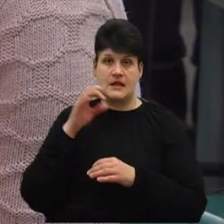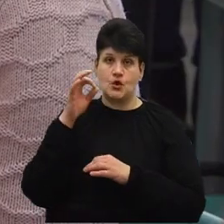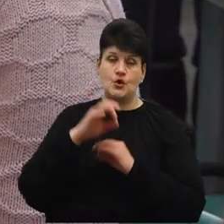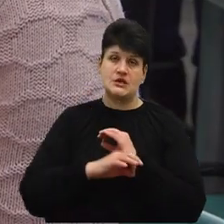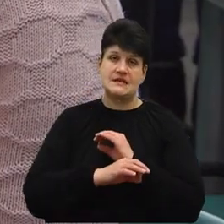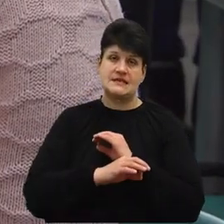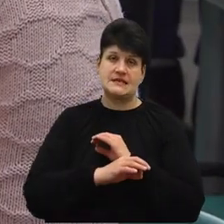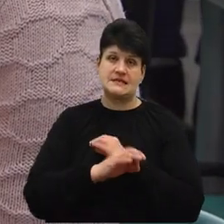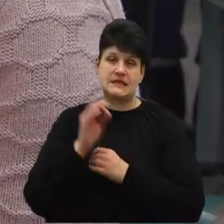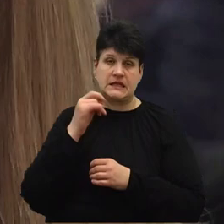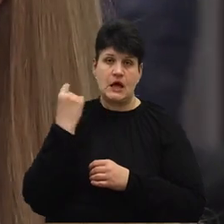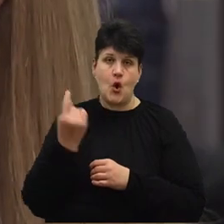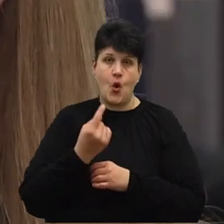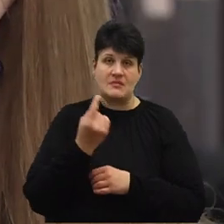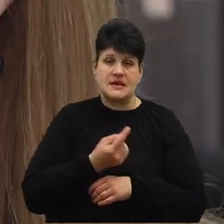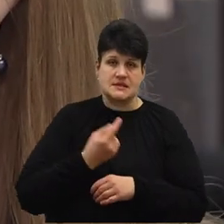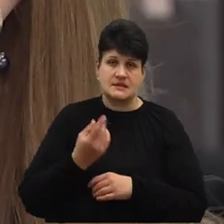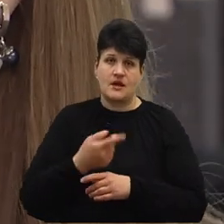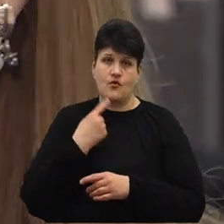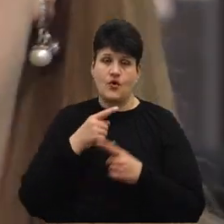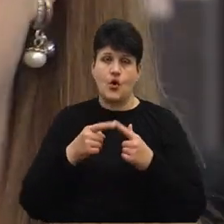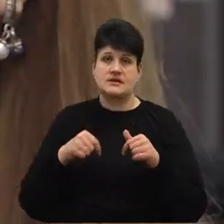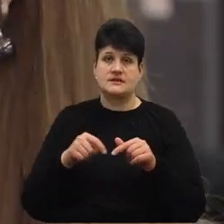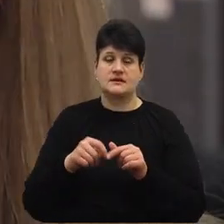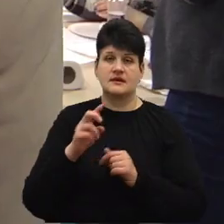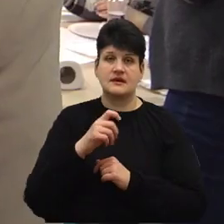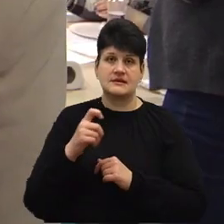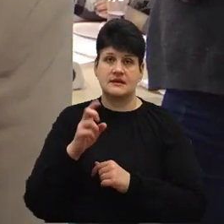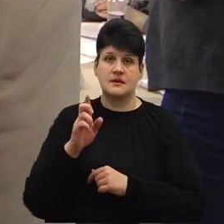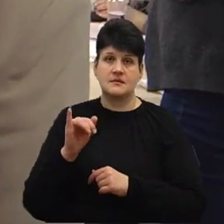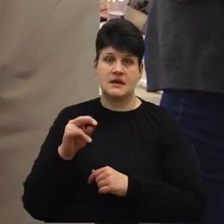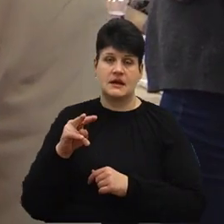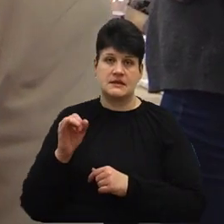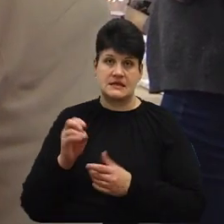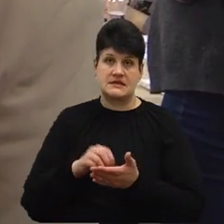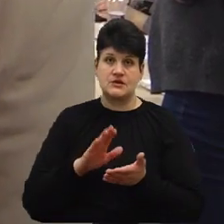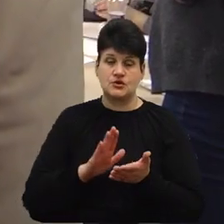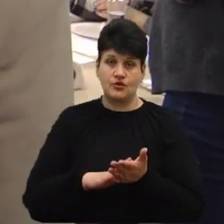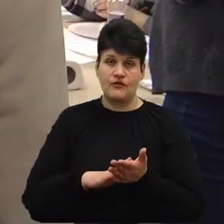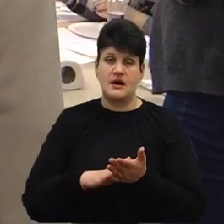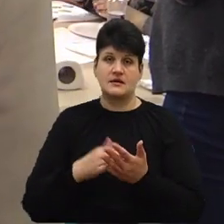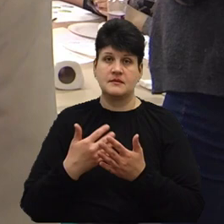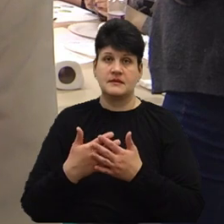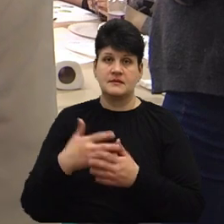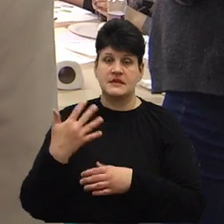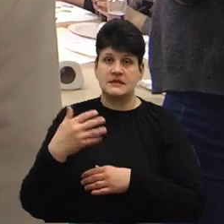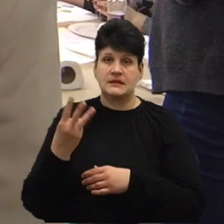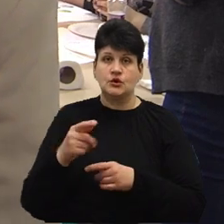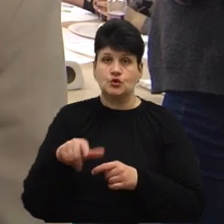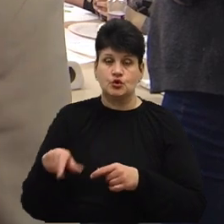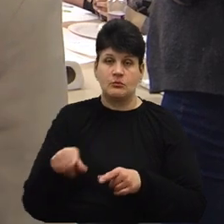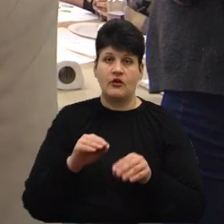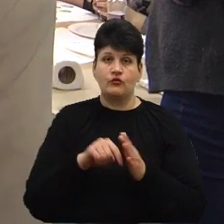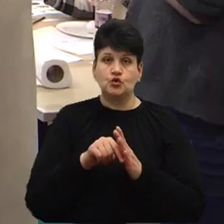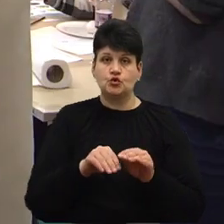родини загиблих українських захисників, каже організаторка Христина Білінська. Зареєструвалися на захід 53 особи внутрішньо переміщених,